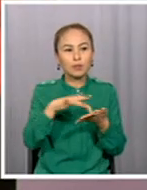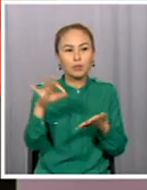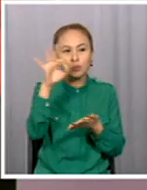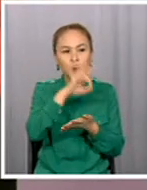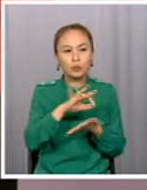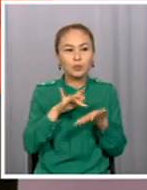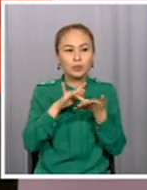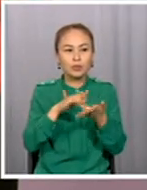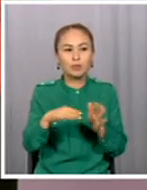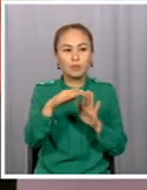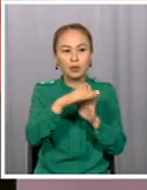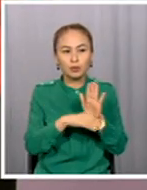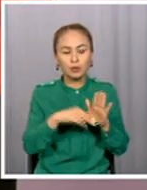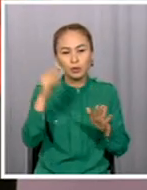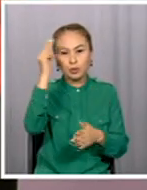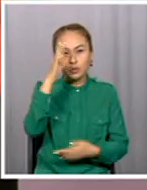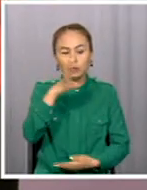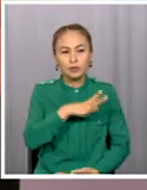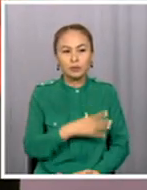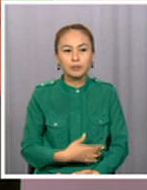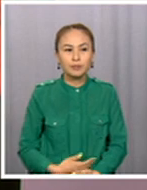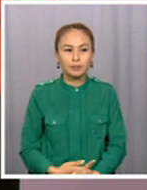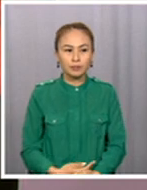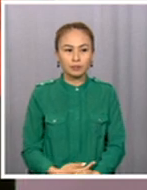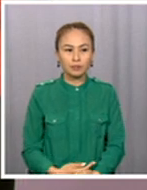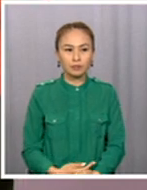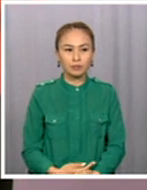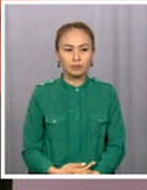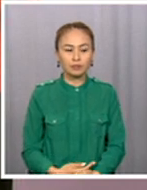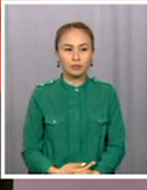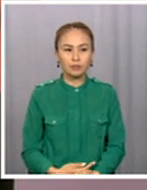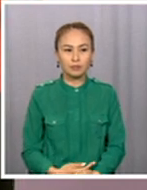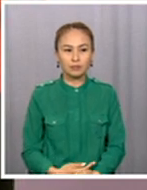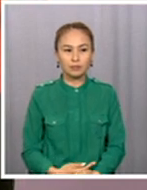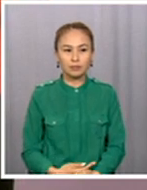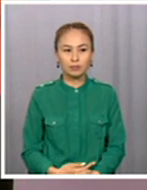қалалары бойынша туристік бағыт құруды үйрендіңдер.